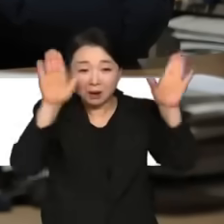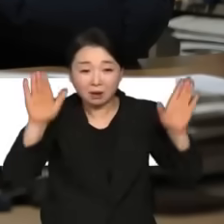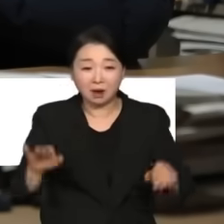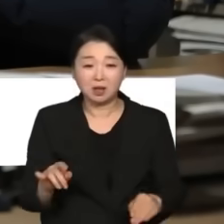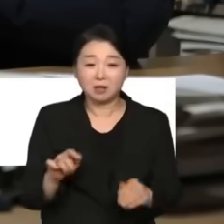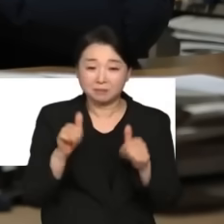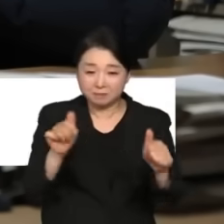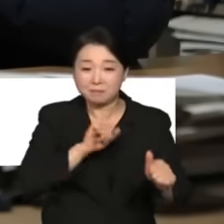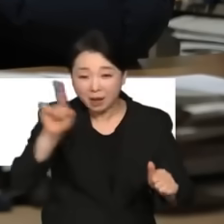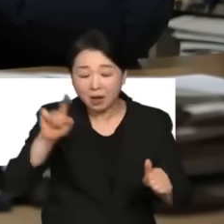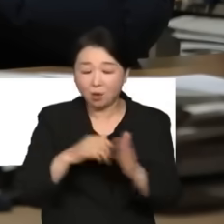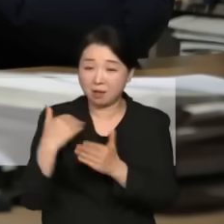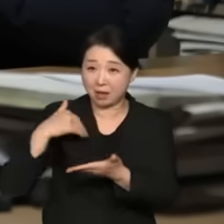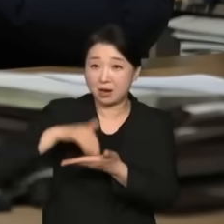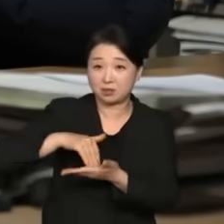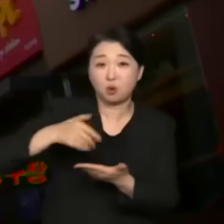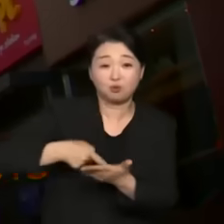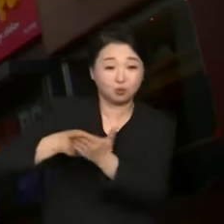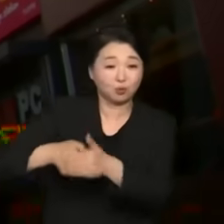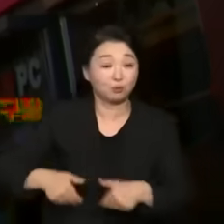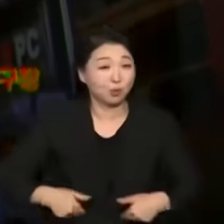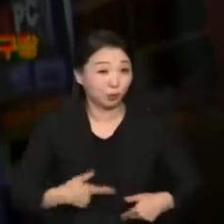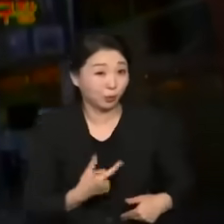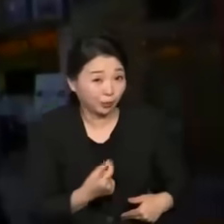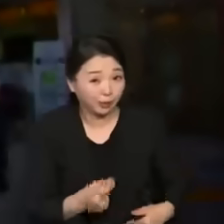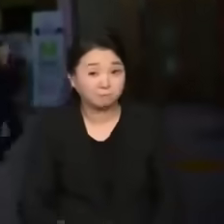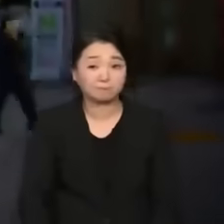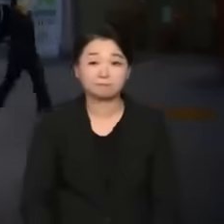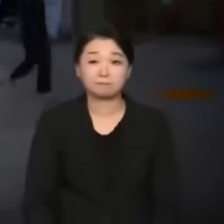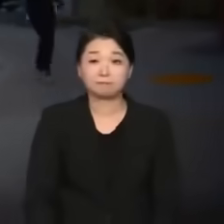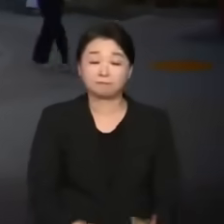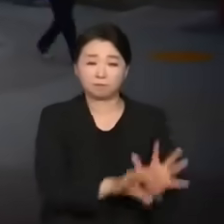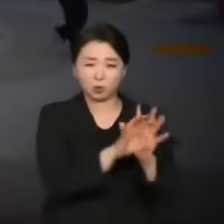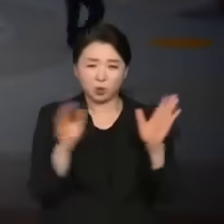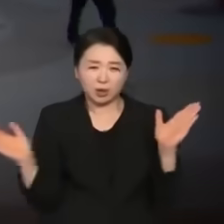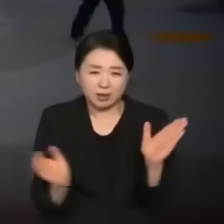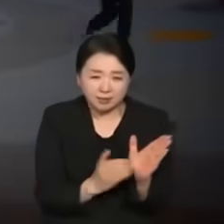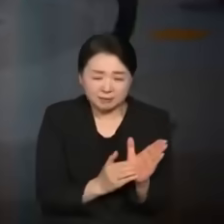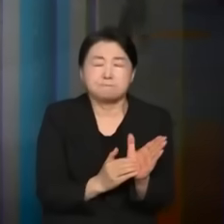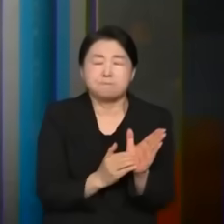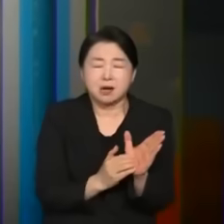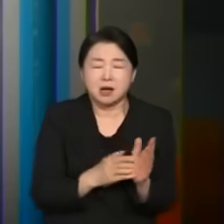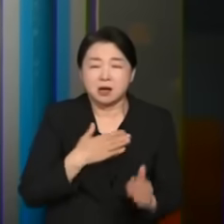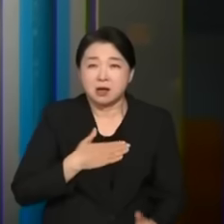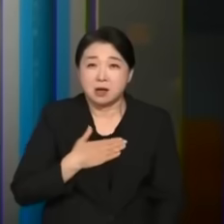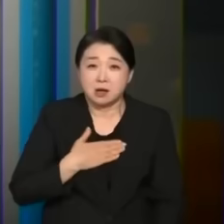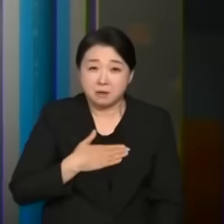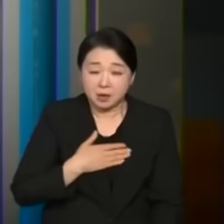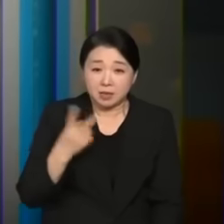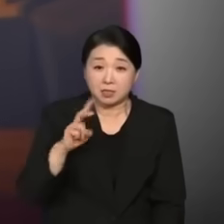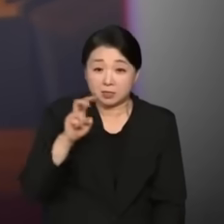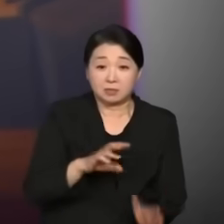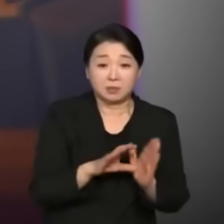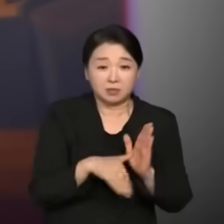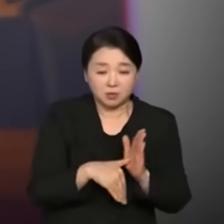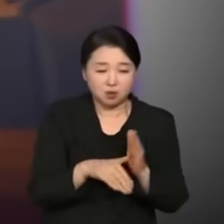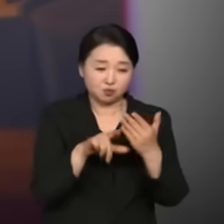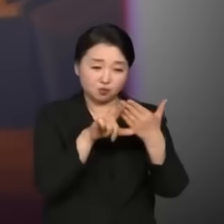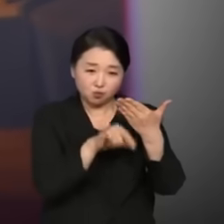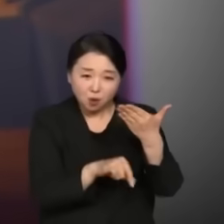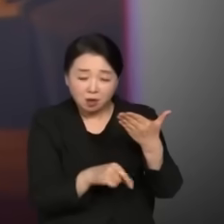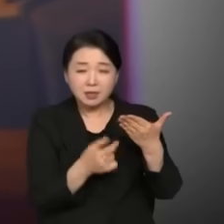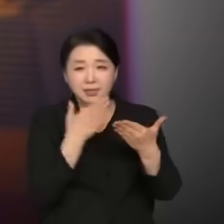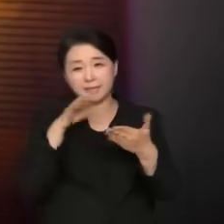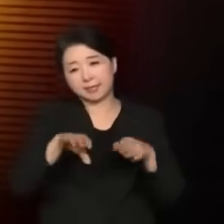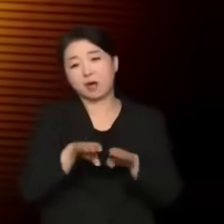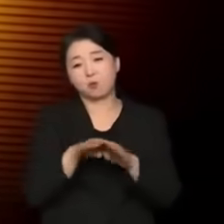하세요네 알겠습니다 됐죠네 남성은 코로나가 종식될 수 있다는 소식이 들리던 지난 2022년 9월 식당을